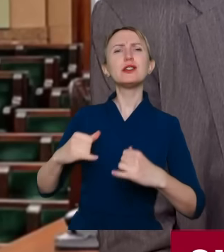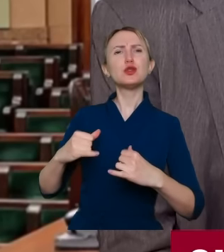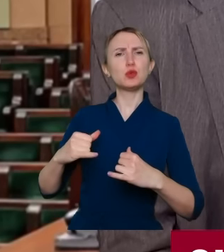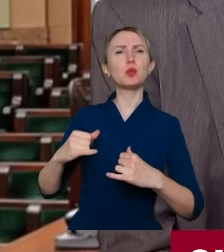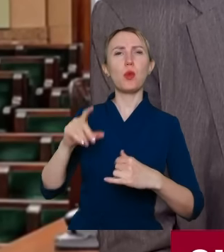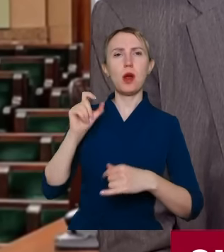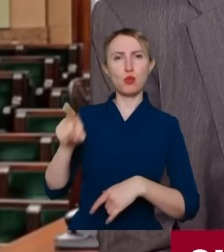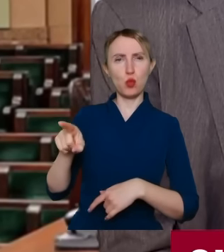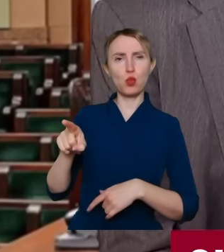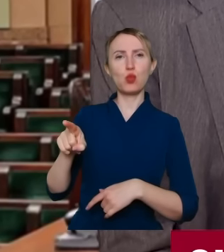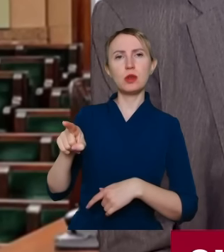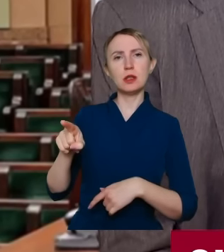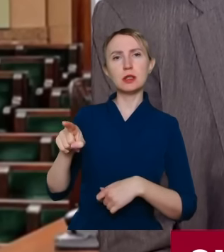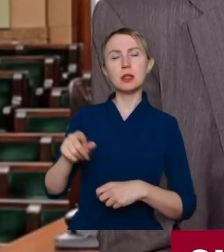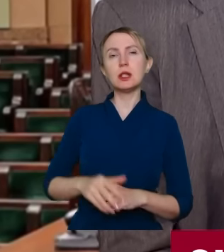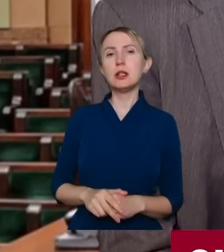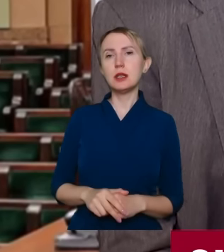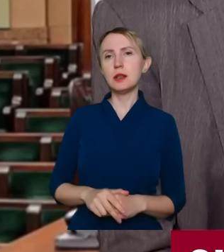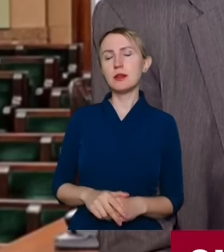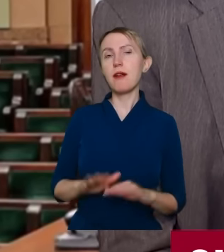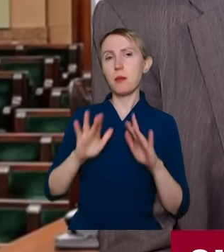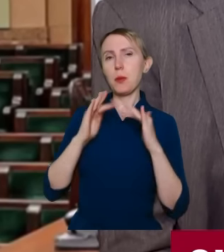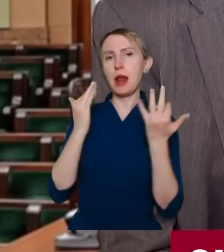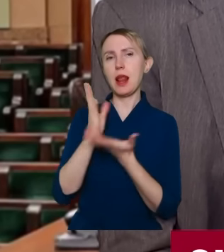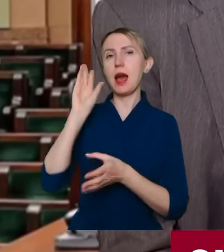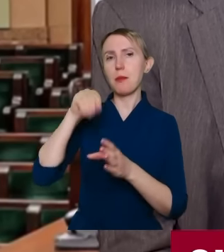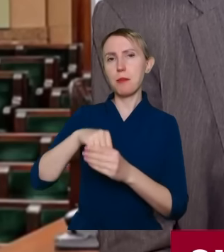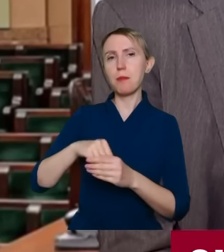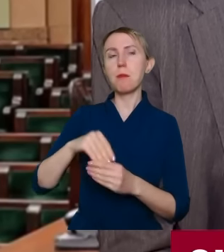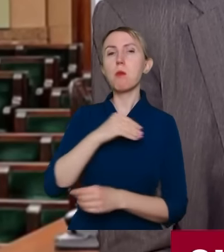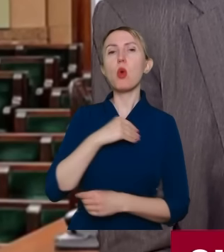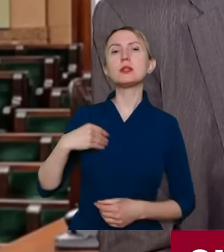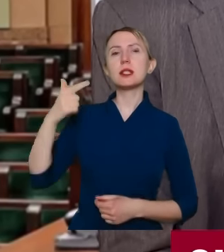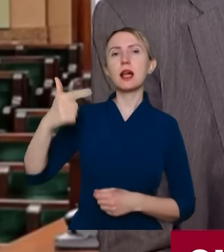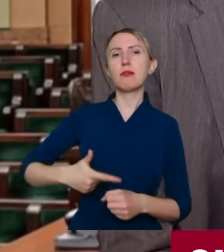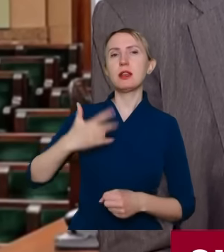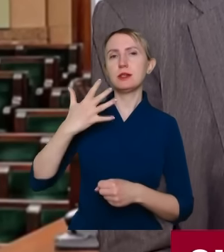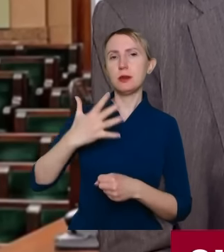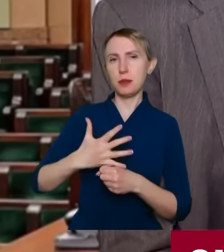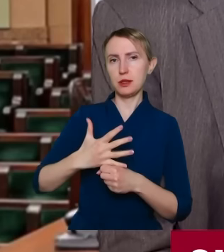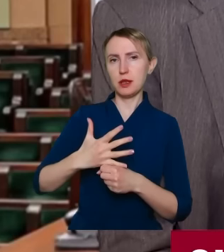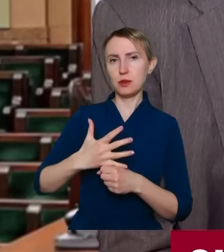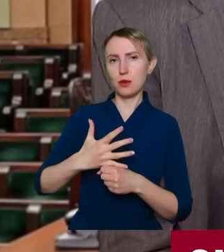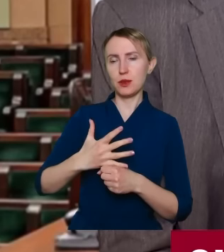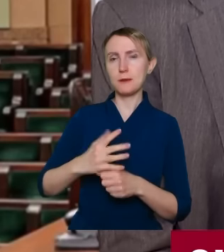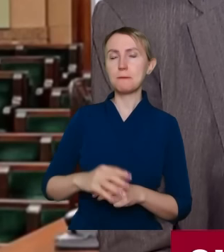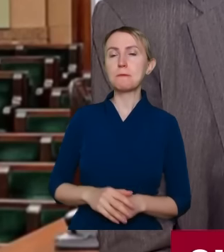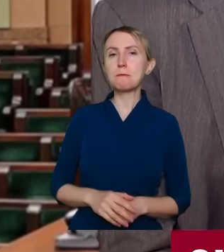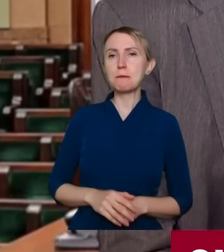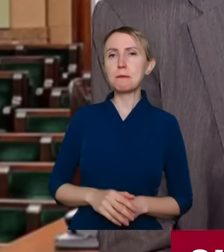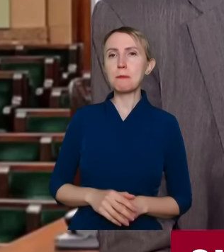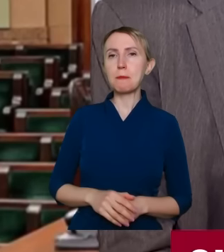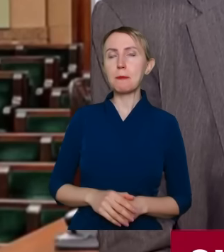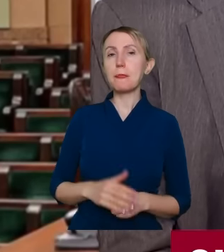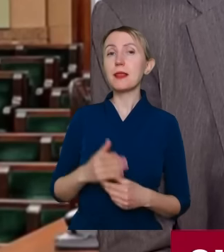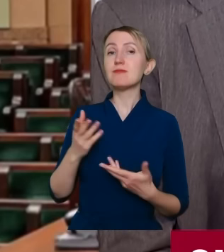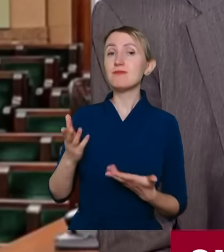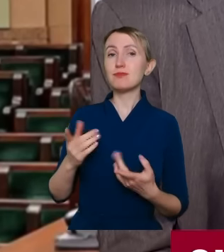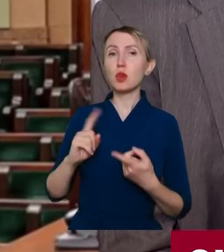pojawiła bo w parlamencie Polska 2050 to jest taka siła